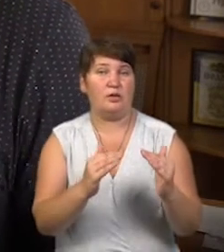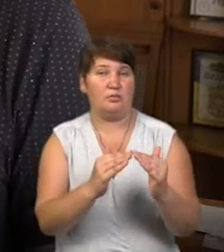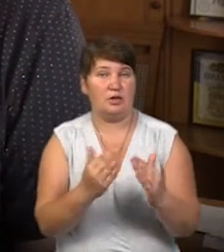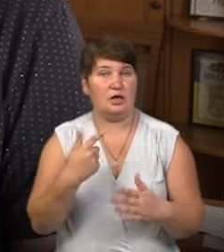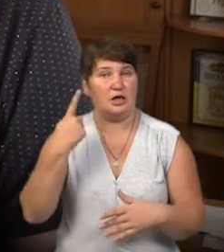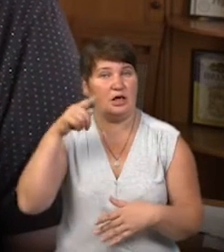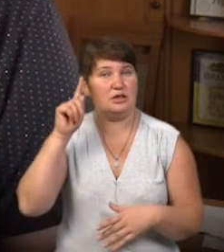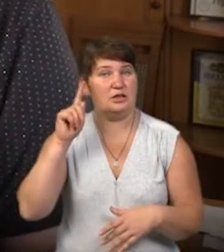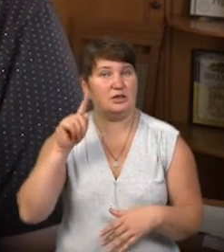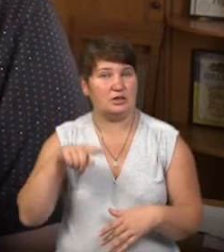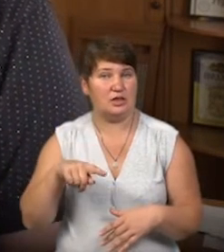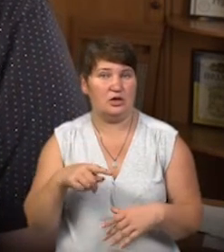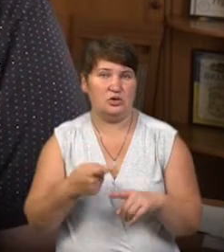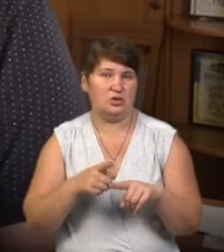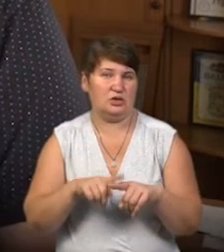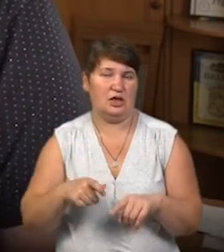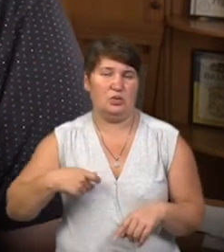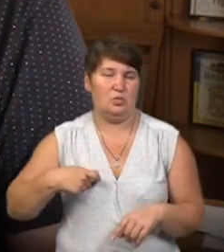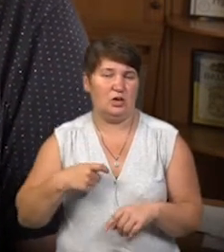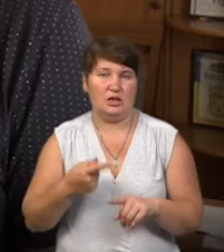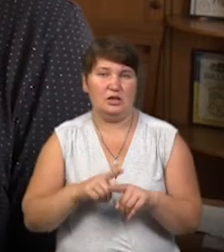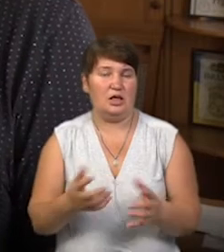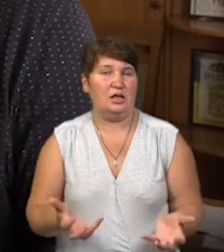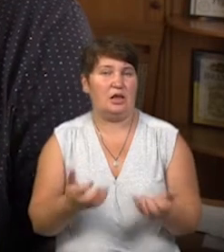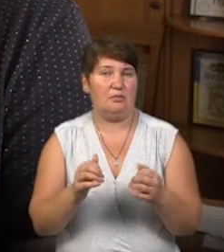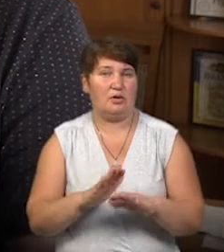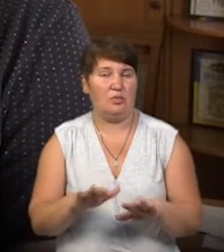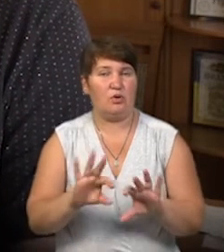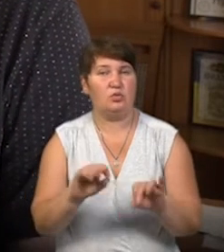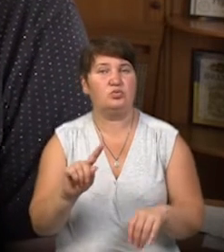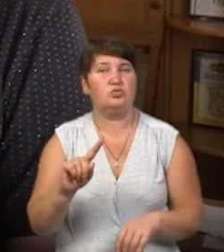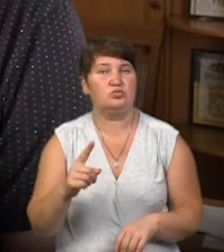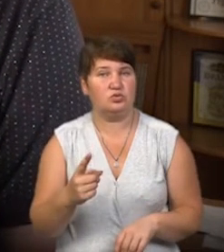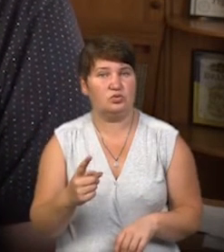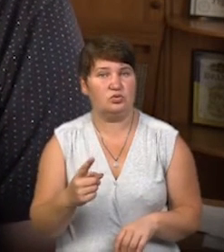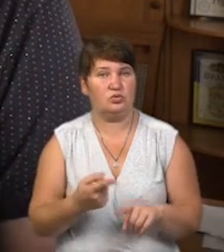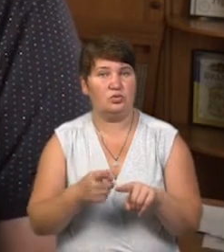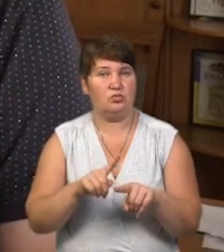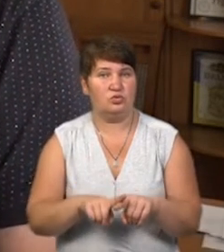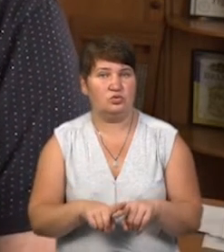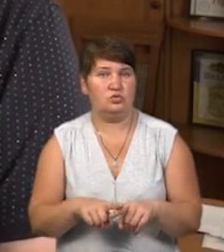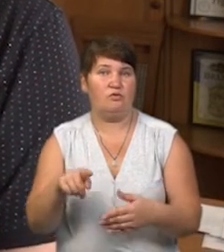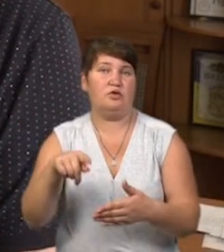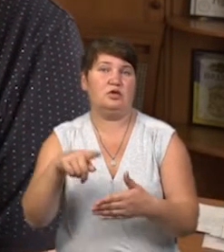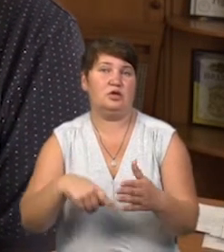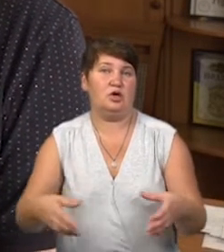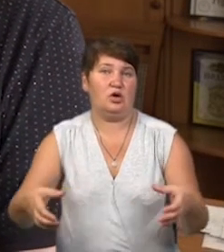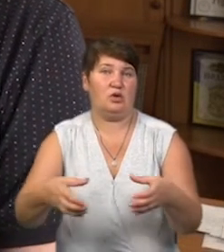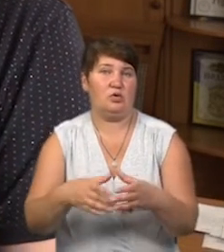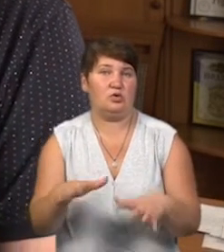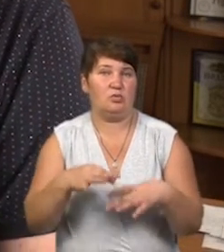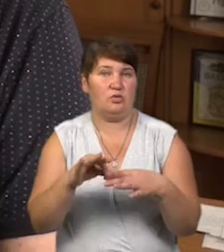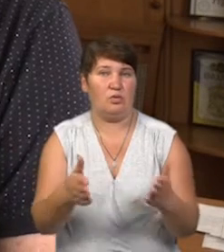депутатський корпус того не підтримує. І я пояснюю, чому, бо вони ставлять вину громаді, щоб вони не привели у порядок